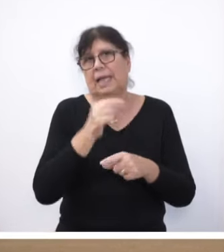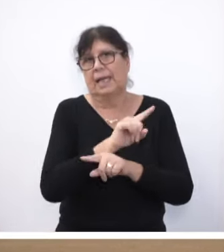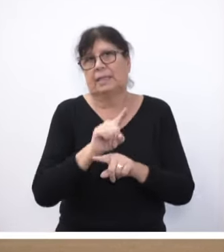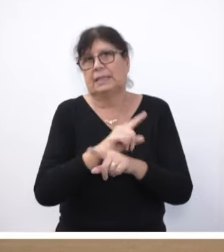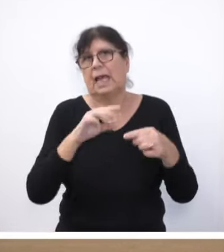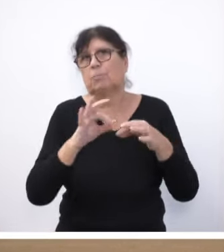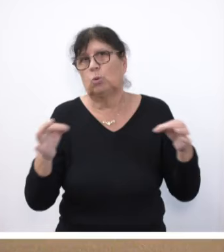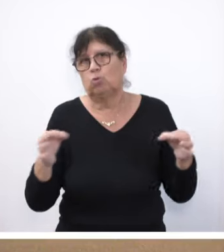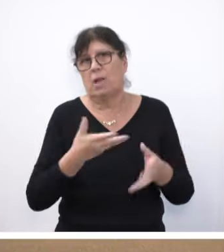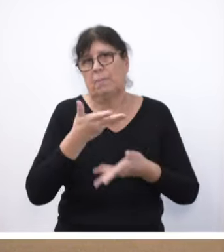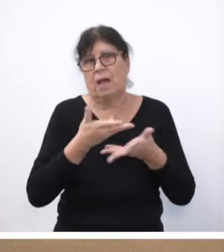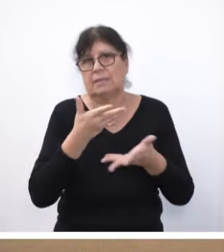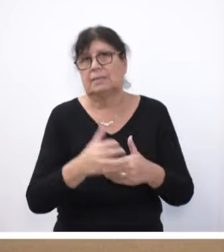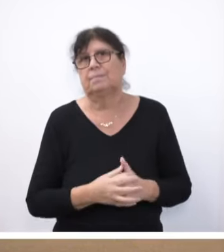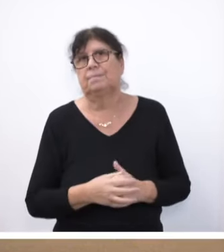Redezeitmodul beraten wird.